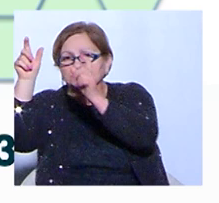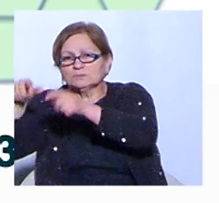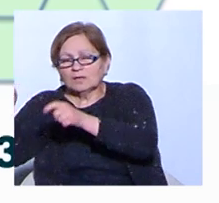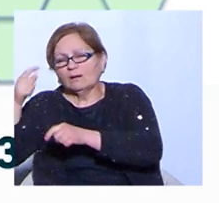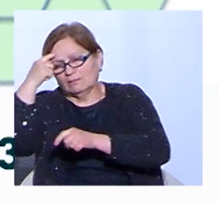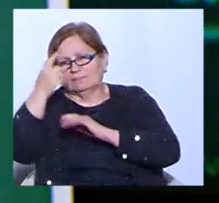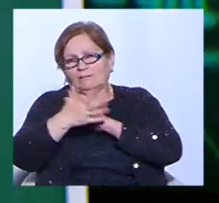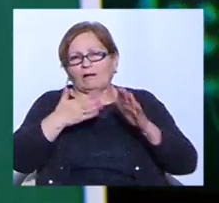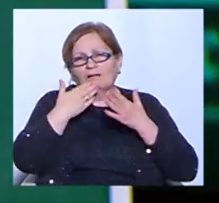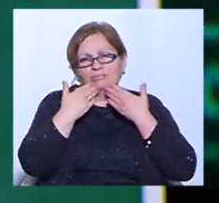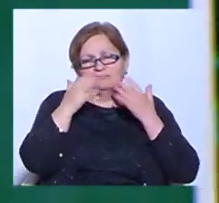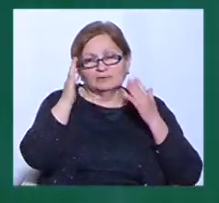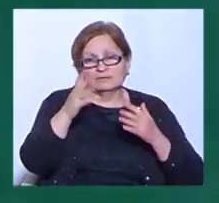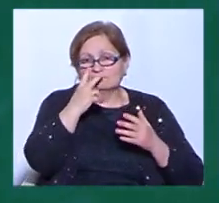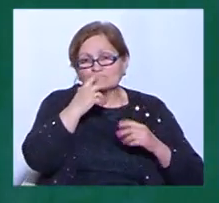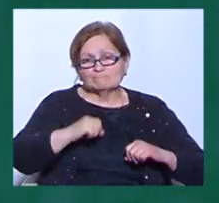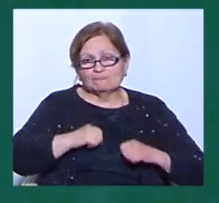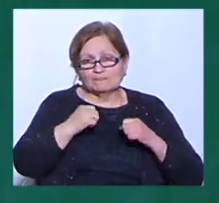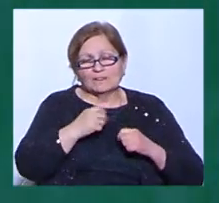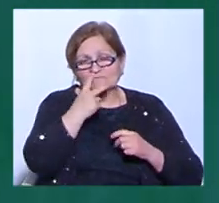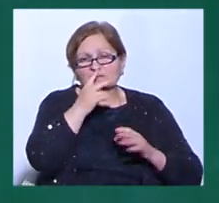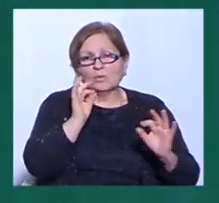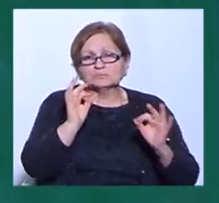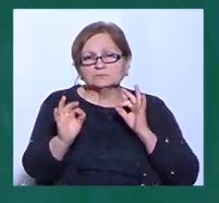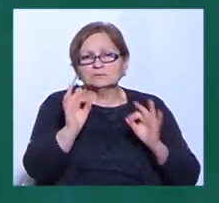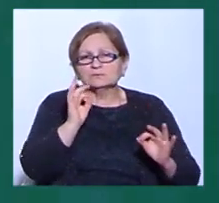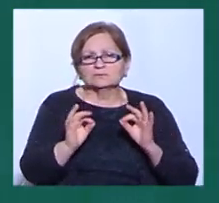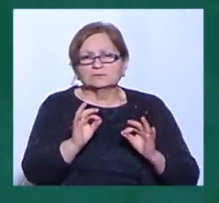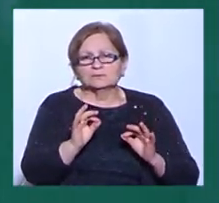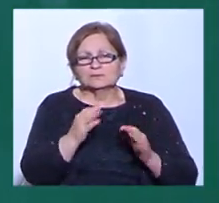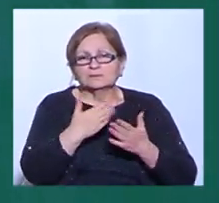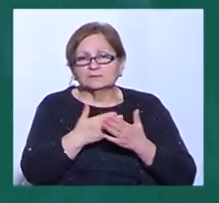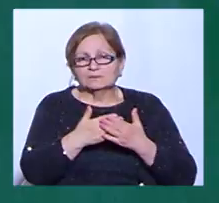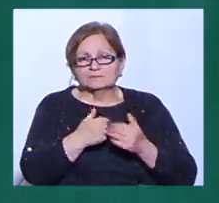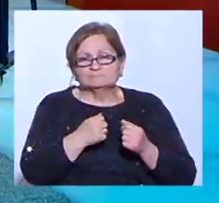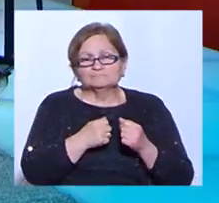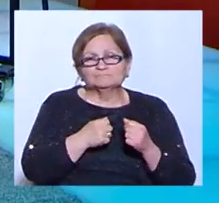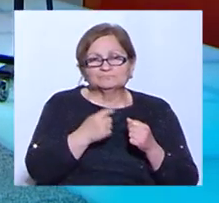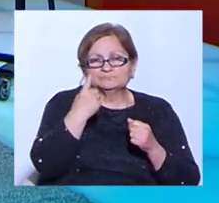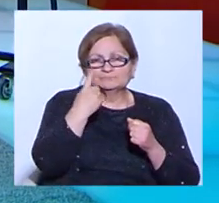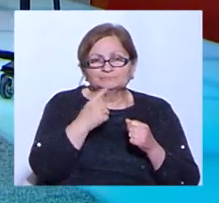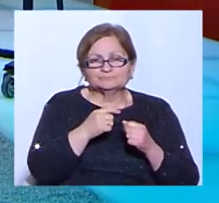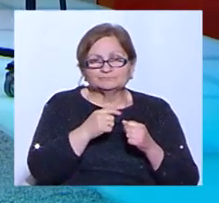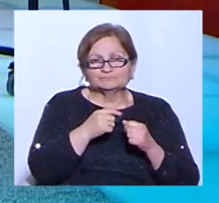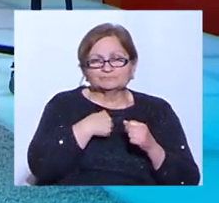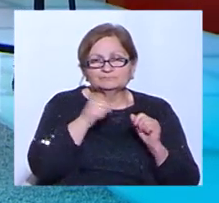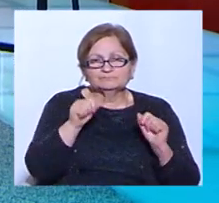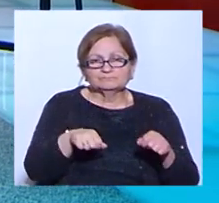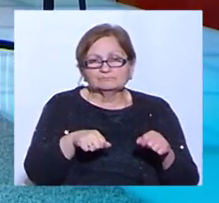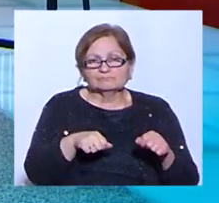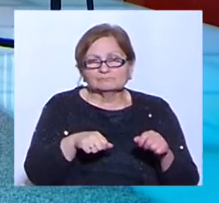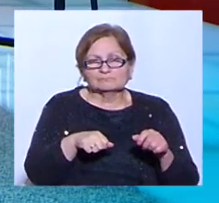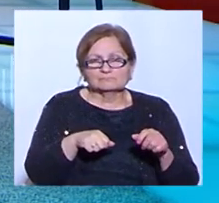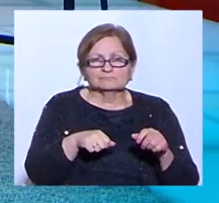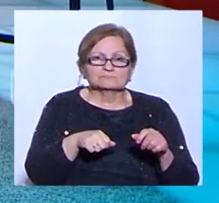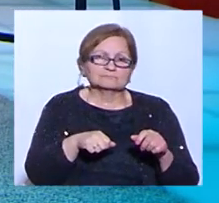შემდეგ. მოდით ახლა ვეცადოთ და აღმოვაჩინოთ კანონზომიერება. განვიხილოთ მაგალითი 1. ჩვენ შეგვიძლია ეს ფიჭები,